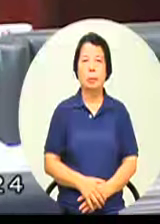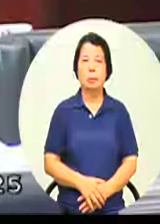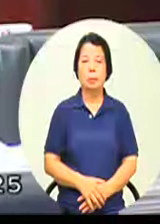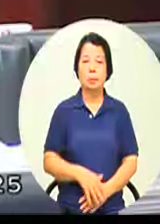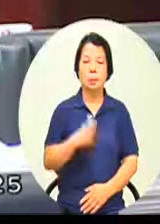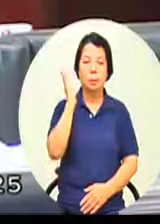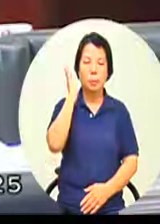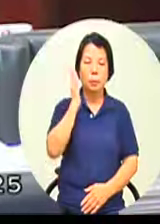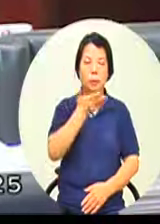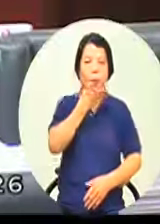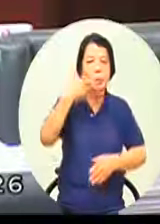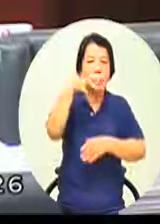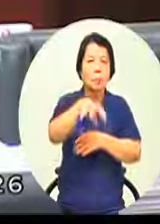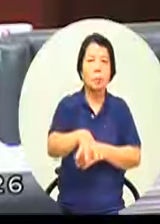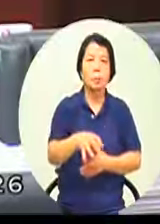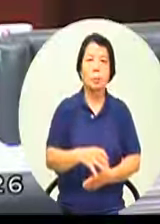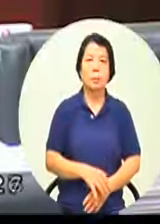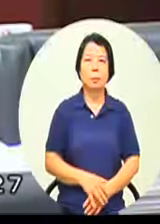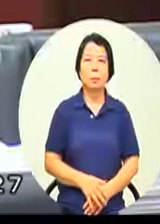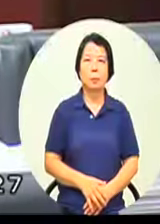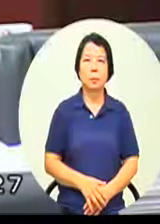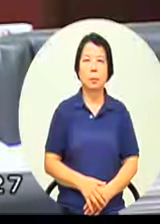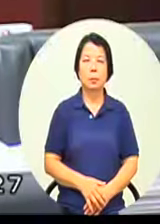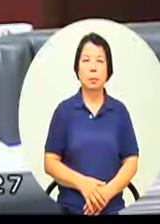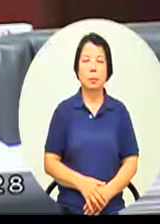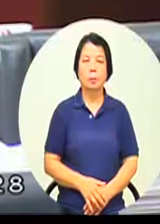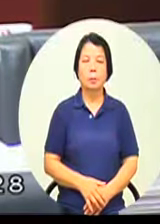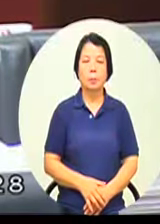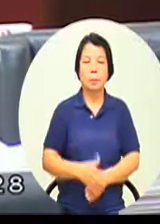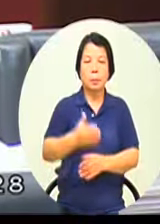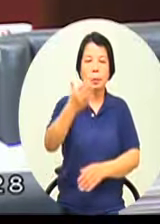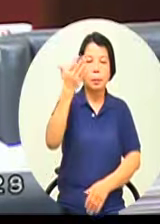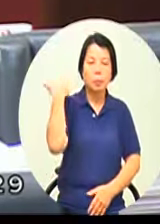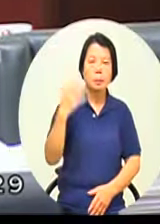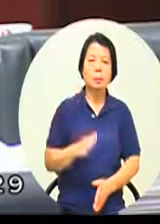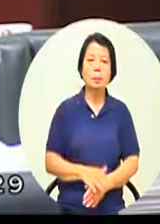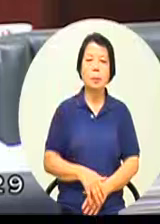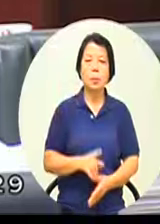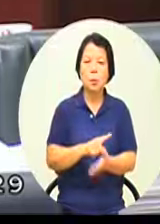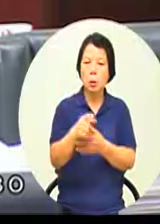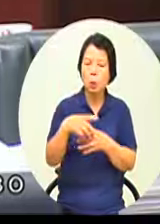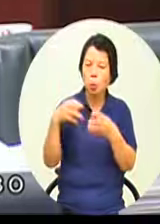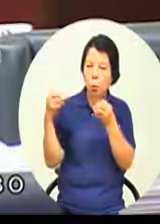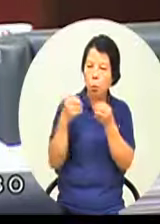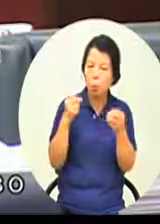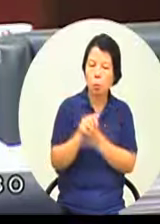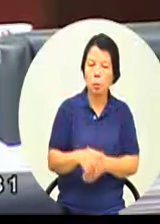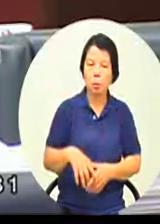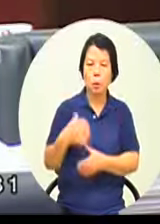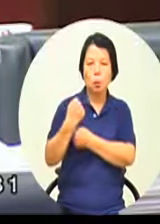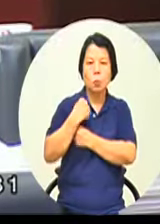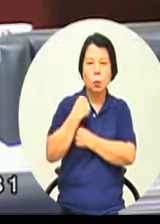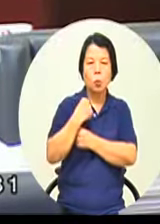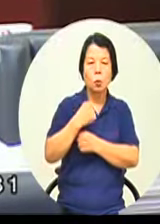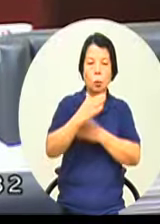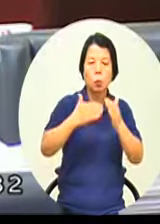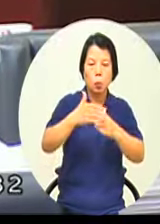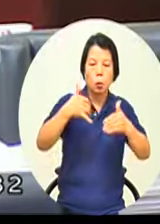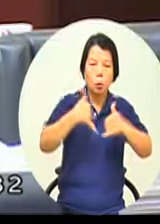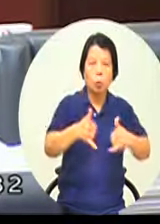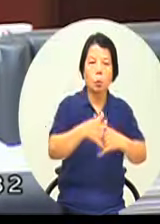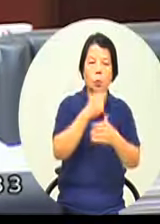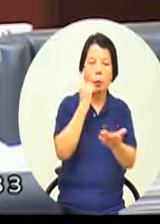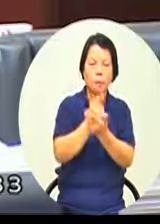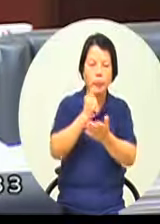水利局哈，我们之前一直有在探讨军校路哈，每下雨必